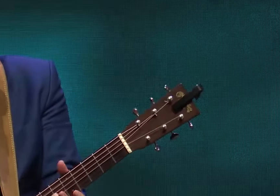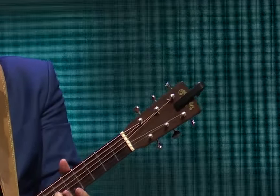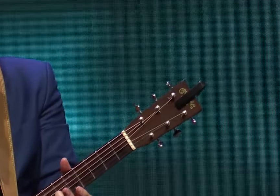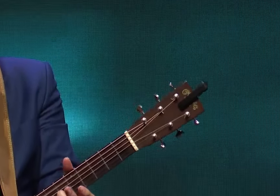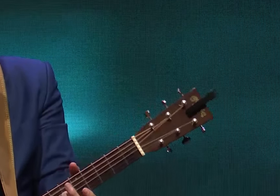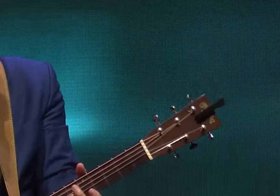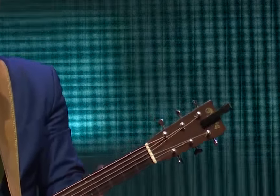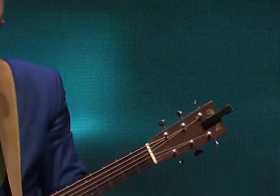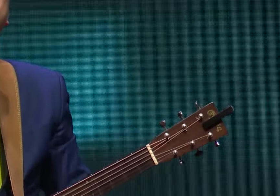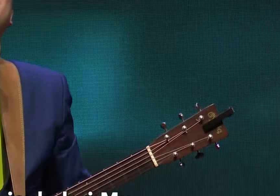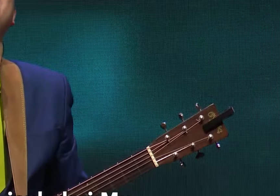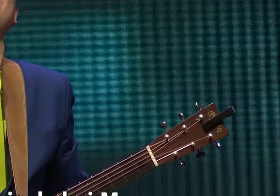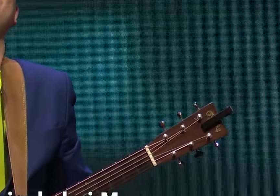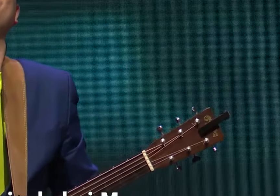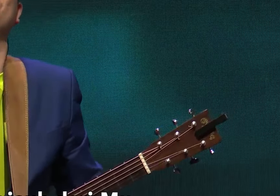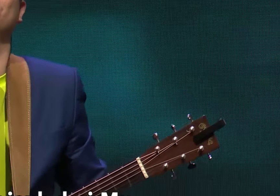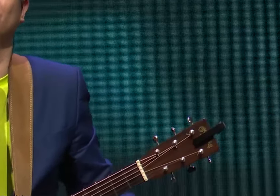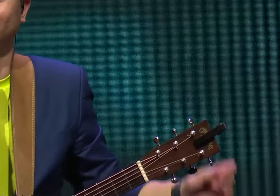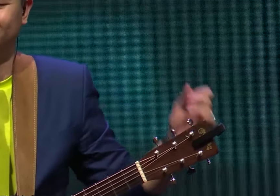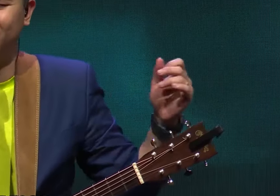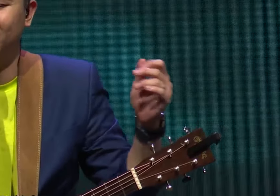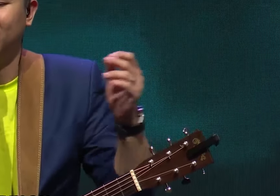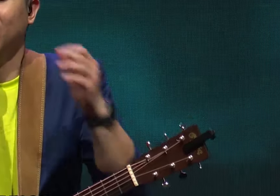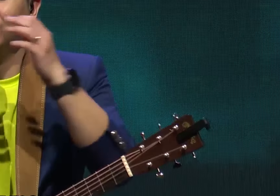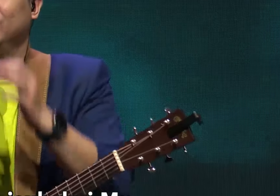Ku tak